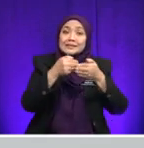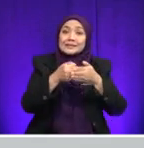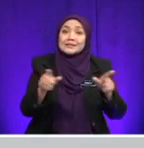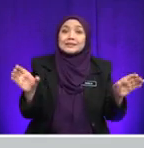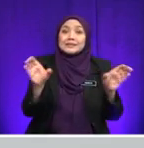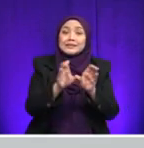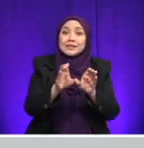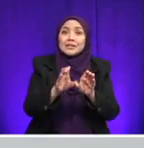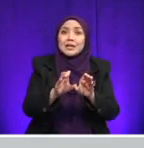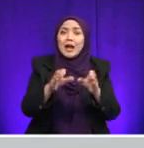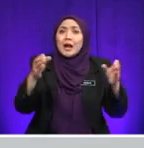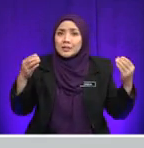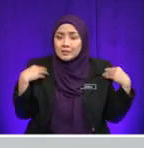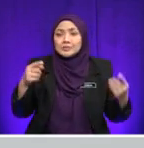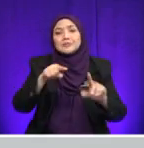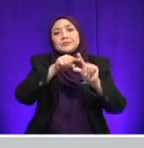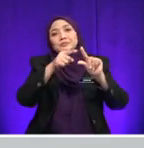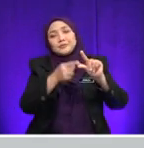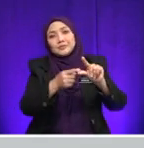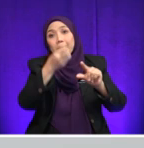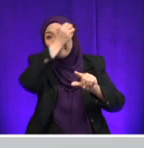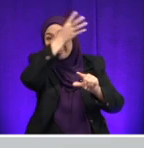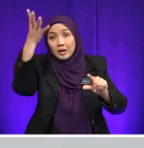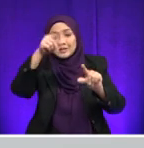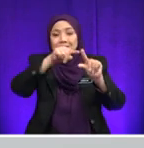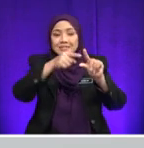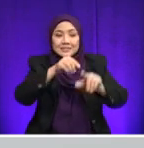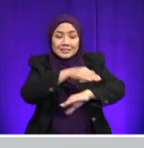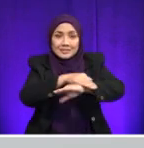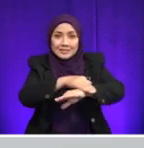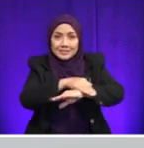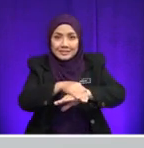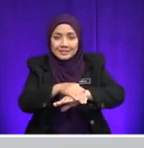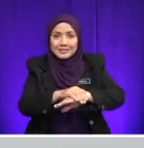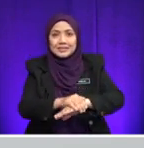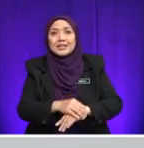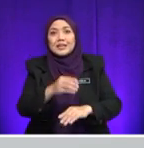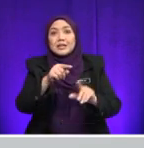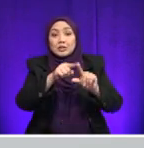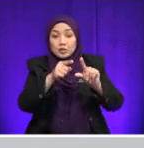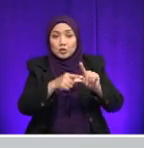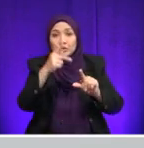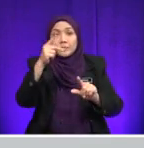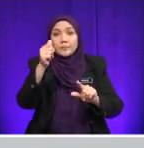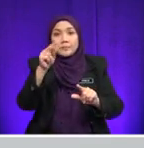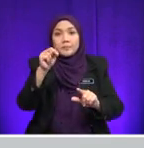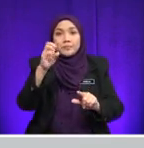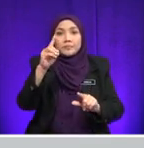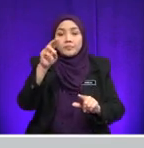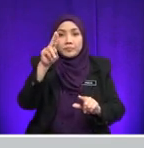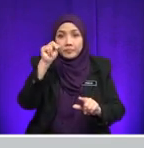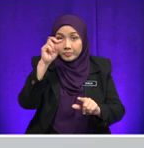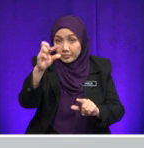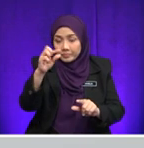antara Sisi maklumat Sisi yang diberikan itu maksud satu sudut kandung jadi ini ada syarat pertama